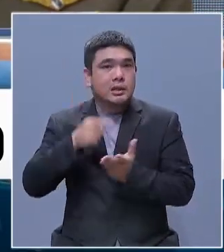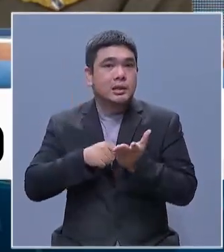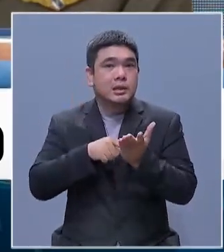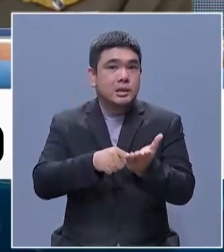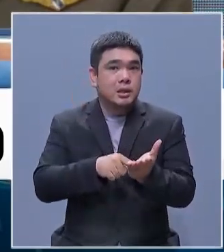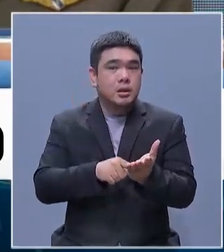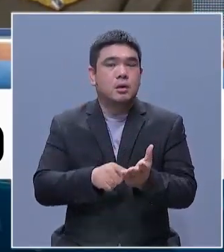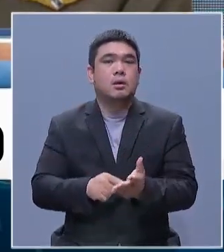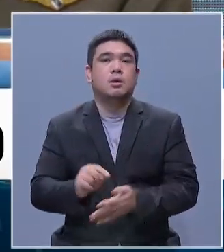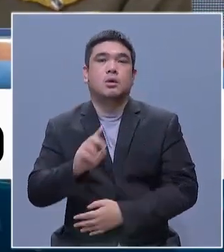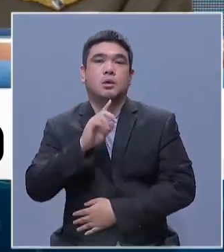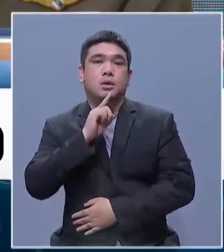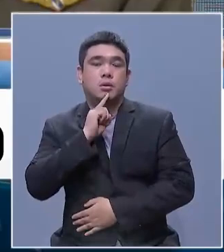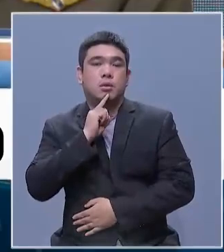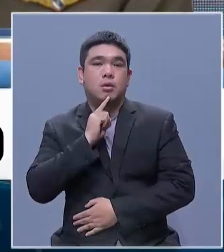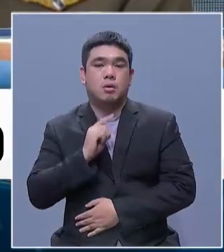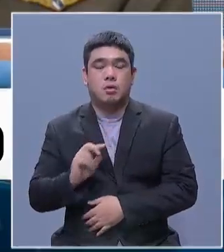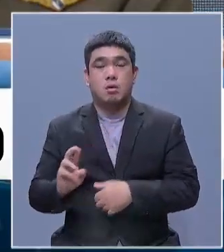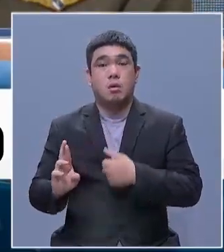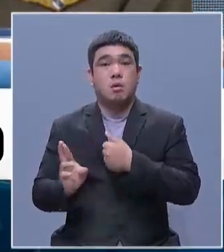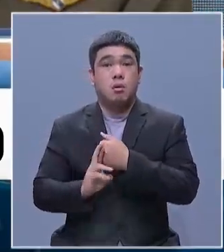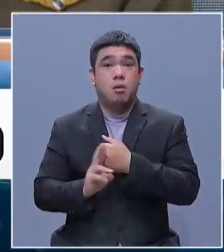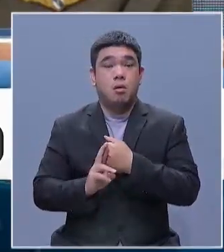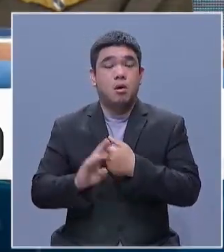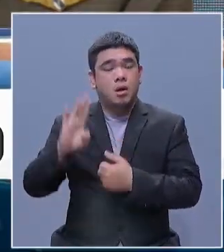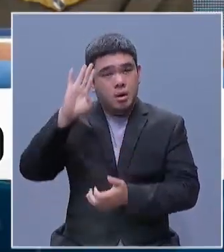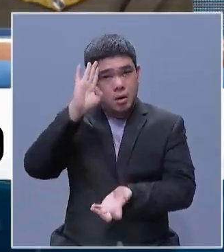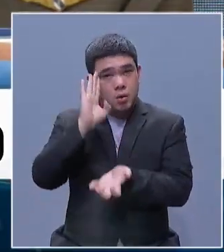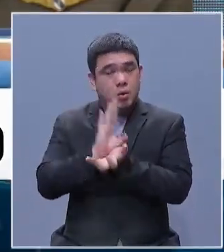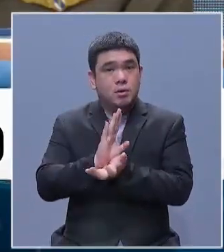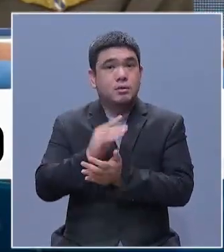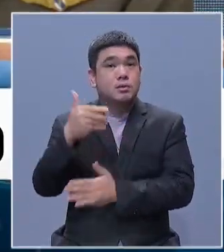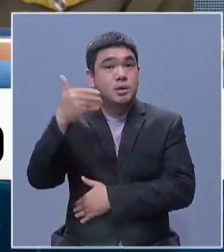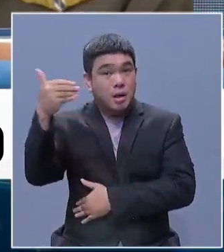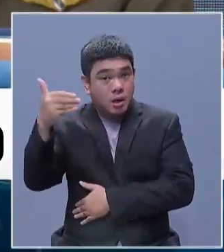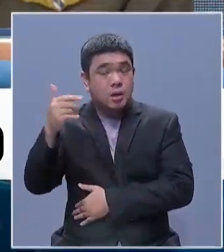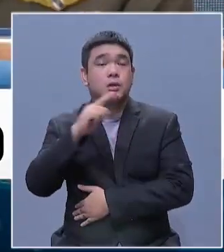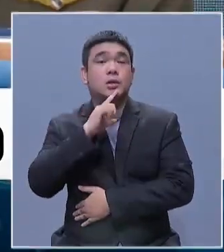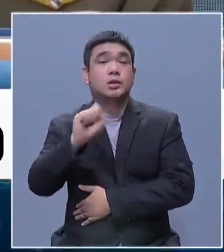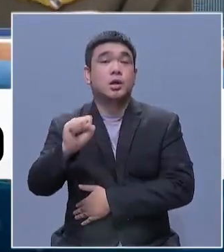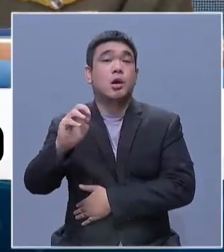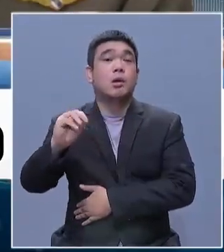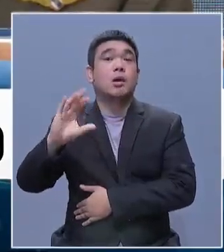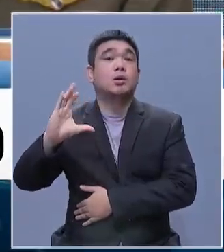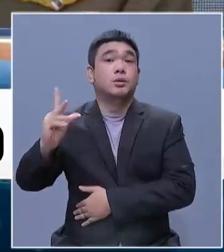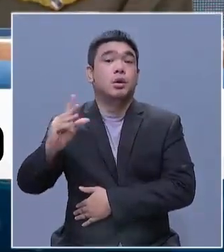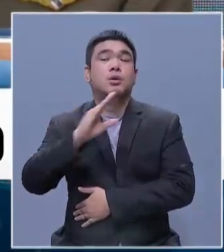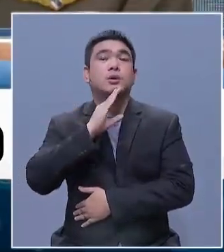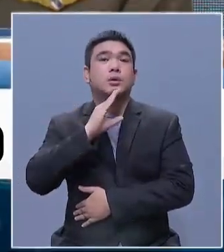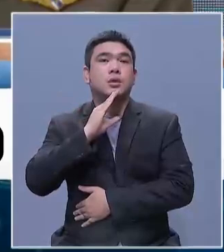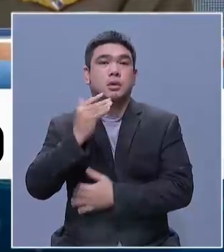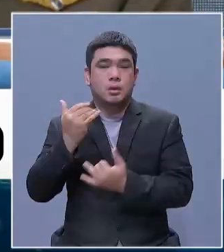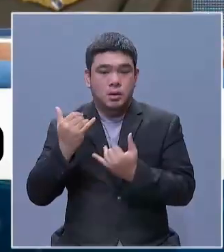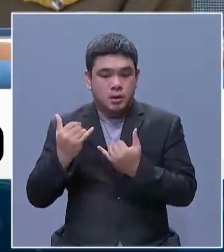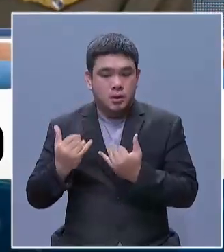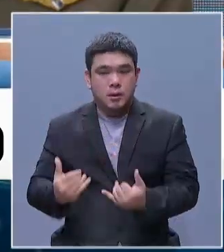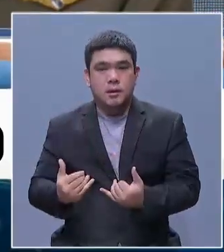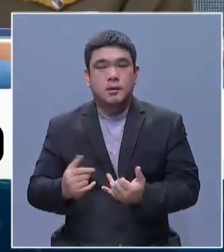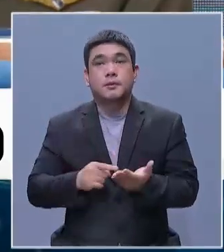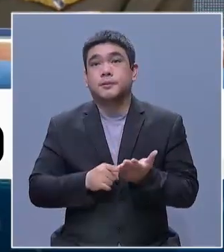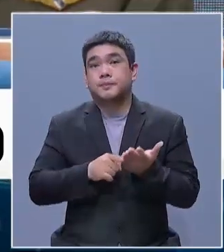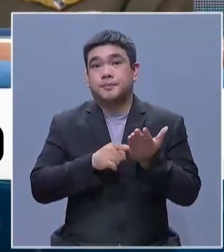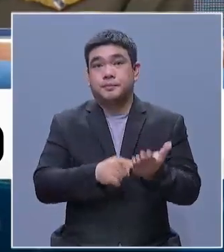รวจเอกรอยอิงคไพโรจน์รองผู้บัญชาการตำรวจแห่งชาติให้เป็นเลขาธิการสมช.ในขณะเดียวกันจะมีการเสน